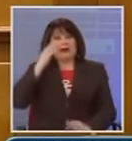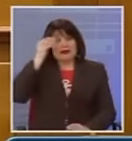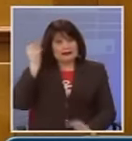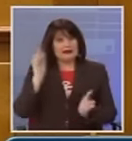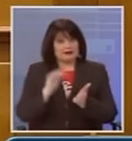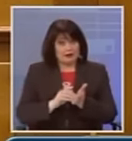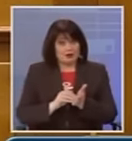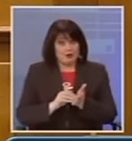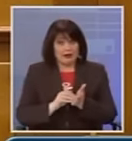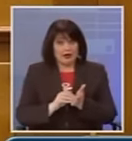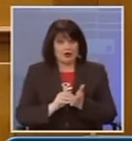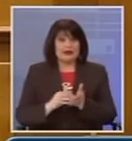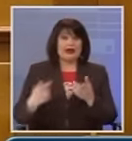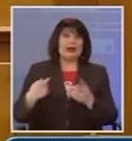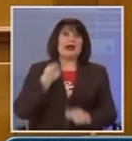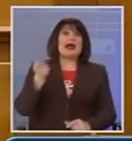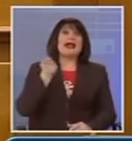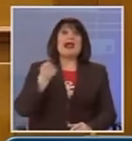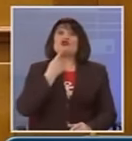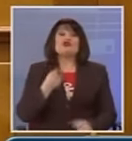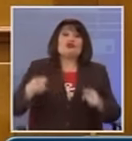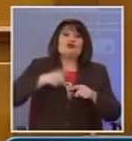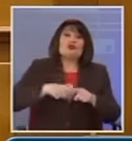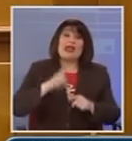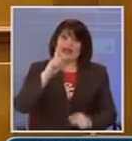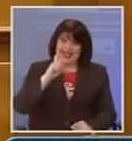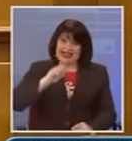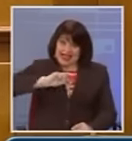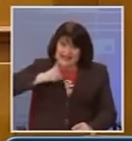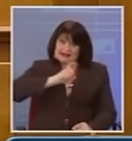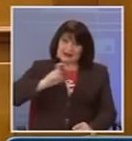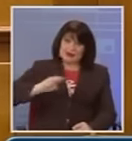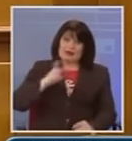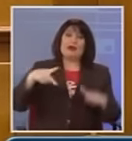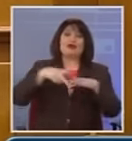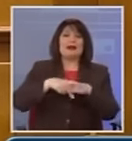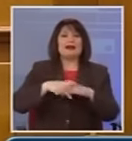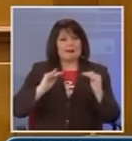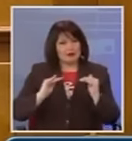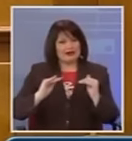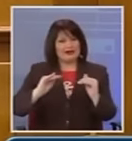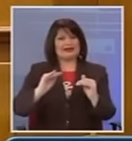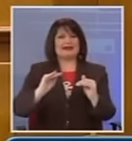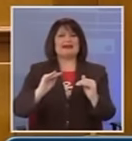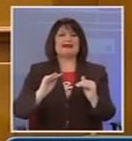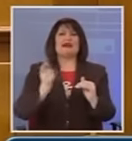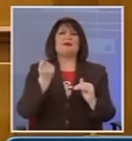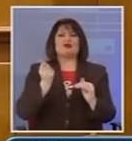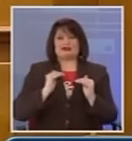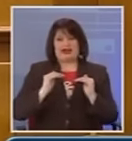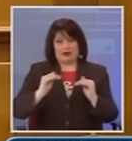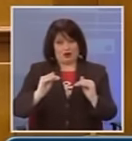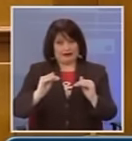επίσης ότι μας χρεώνουν ακόμα ως χρέος τα 10 δισεκατομμύρια από το υπόλοιπο του Ταμείου Χρηματοπιστωτικής